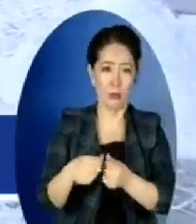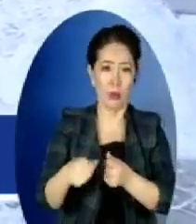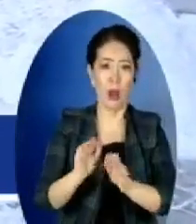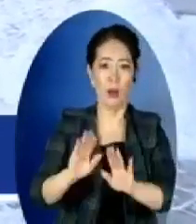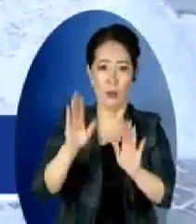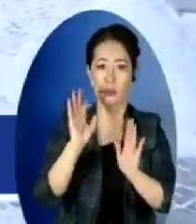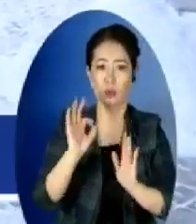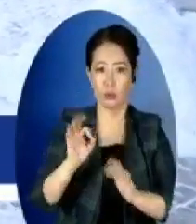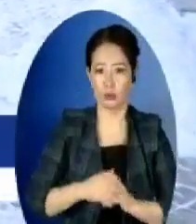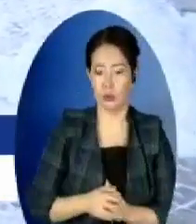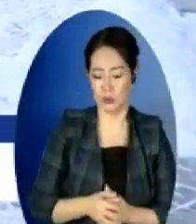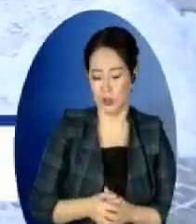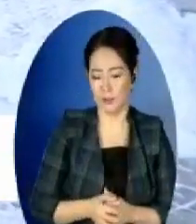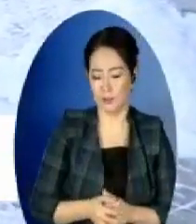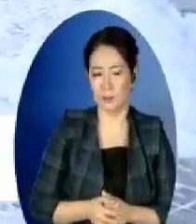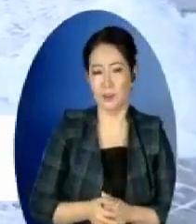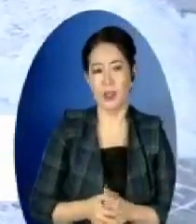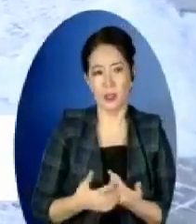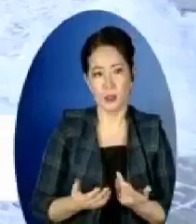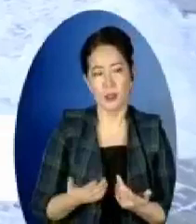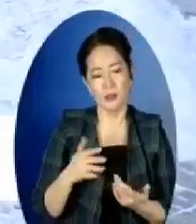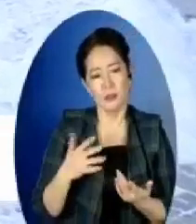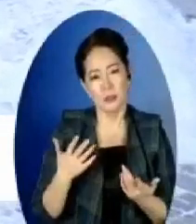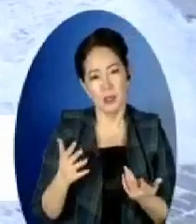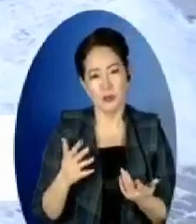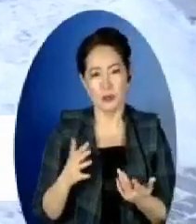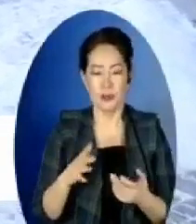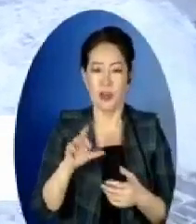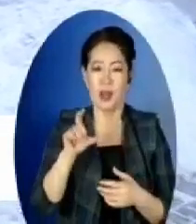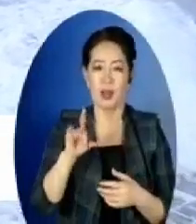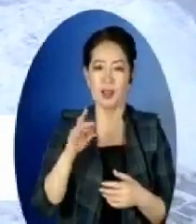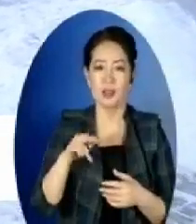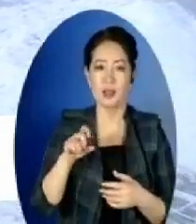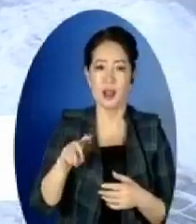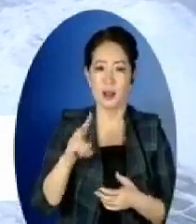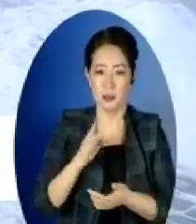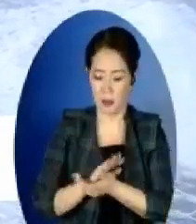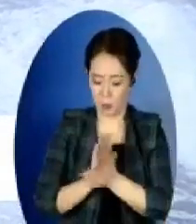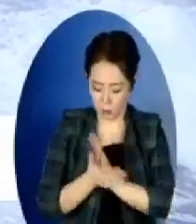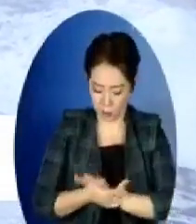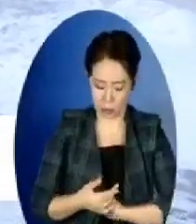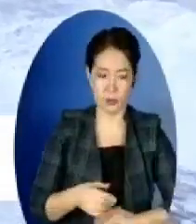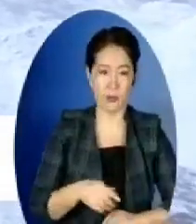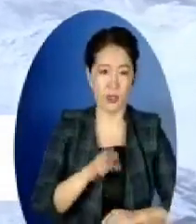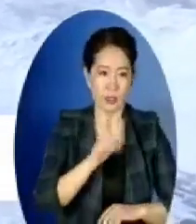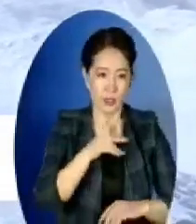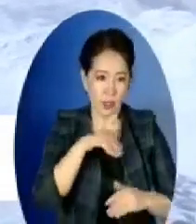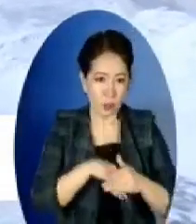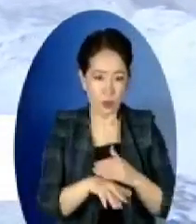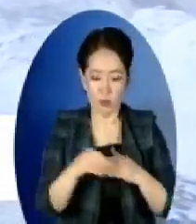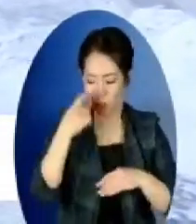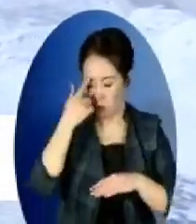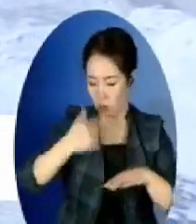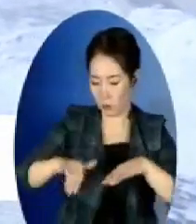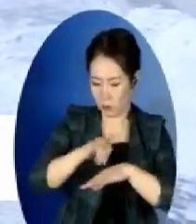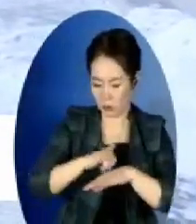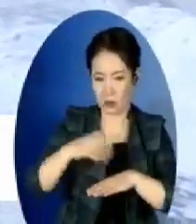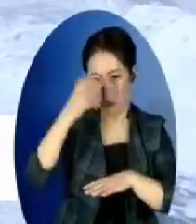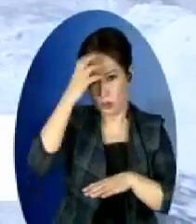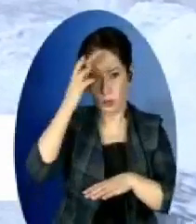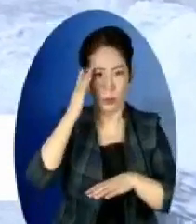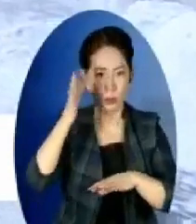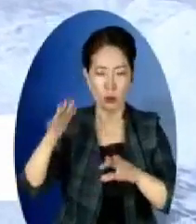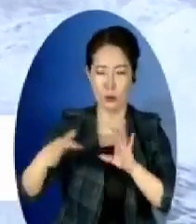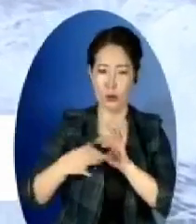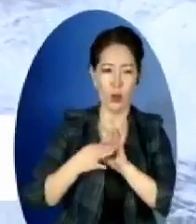байх. Мэдээж одоо нөгөө нэг янз бүрийн байдлаар бол эрсдлүүд байгаа. Гэхдээ эн чинь яг нөгөө нэг улс орны ч юм уу төрийн бодлоготой